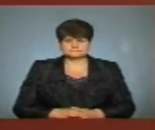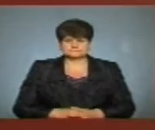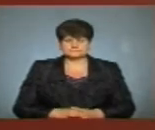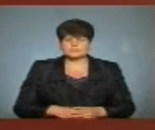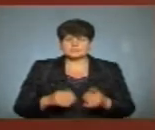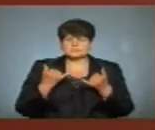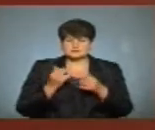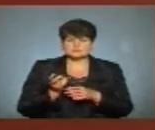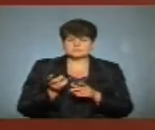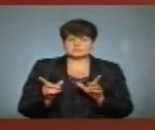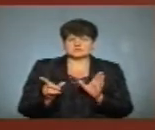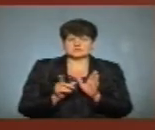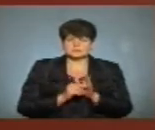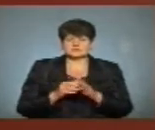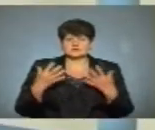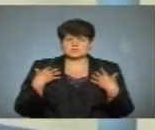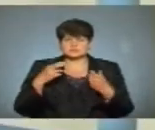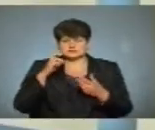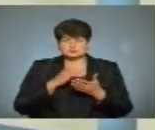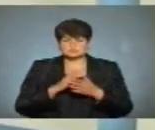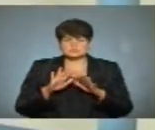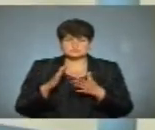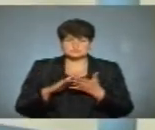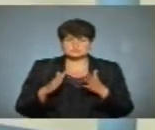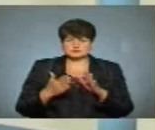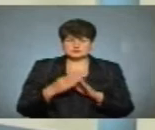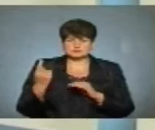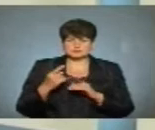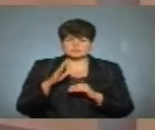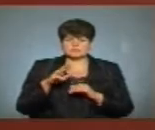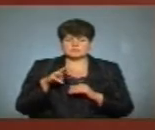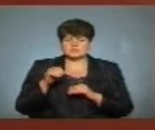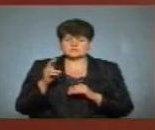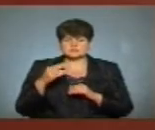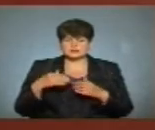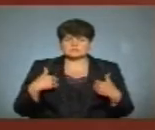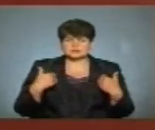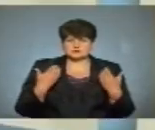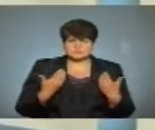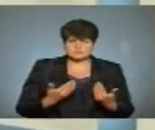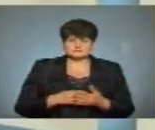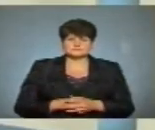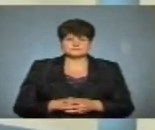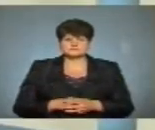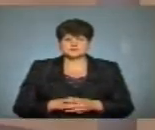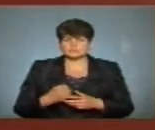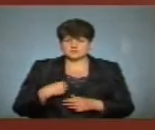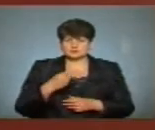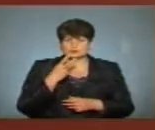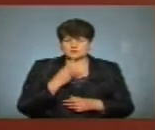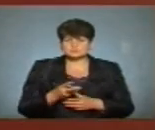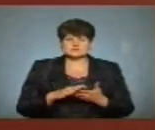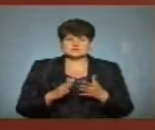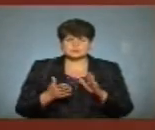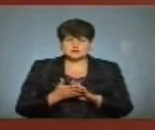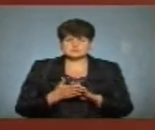І до нашої студії приєднався начальник Державної служби з надзвичайних ситуацій області Віктор Маслей. Вітаю вас. Доброго дня. Отже, ми побачили, яка ситуація